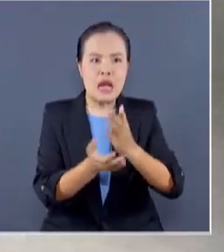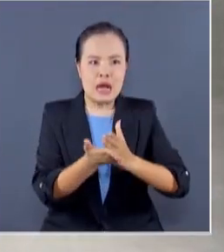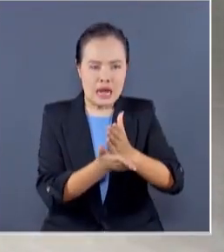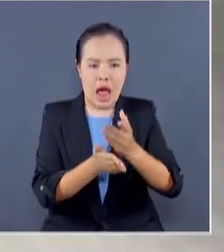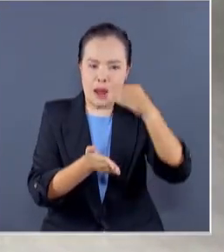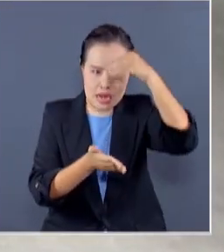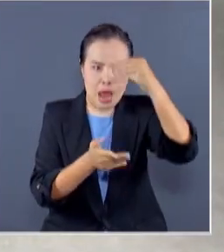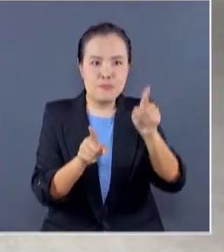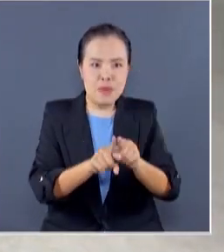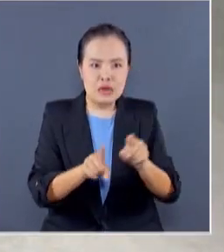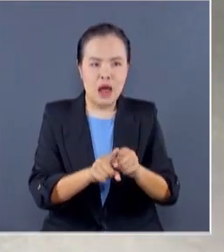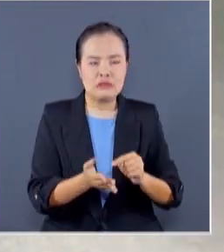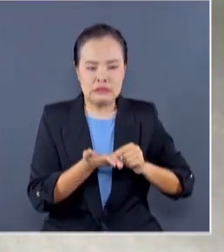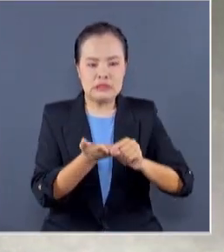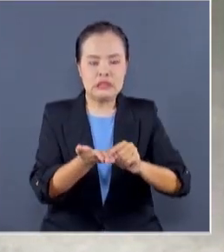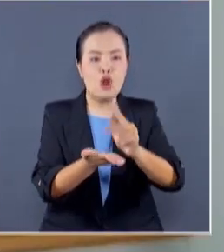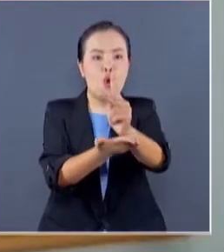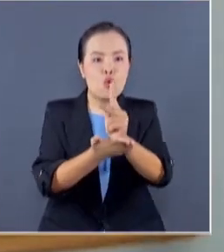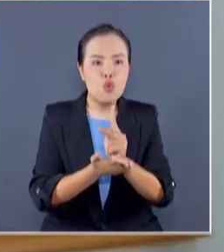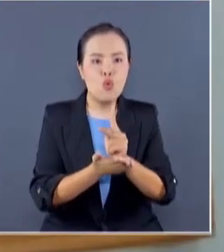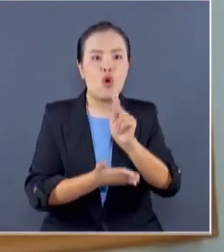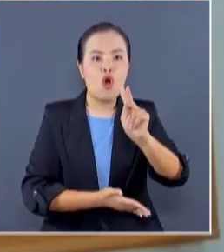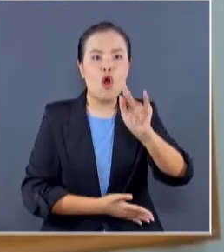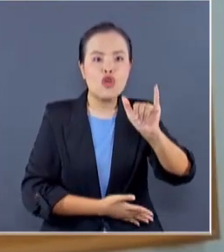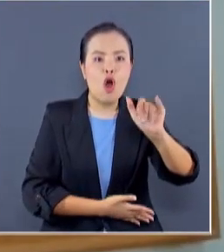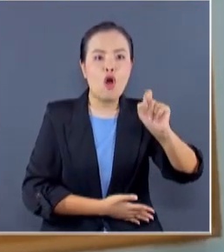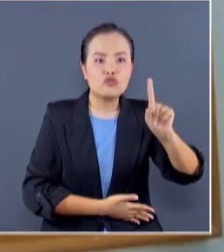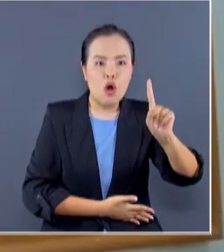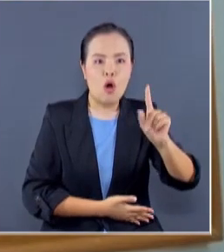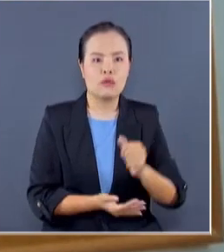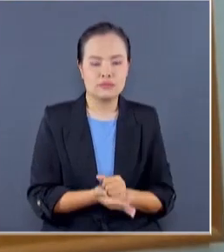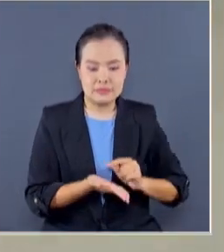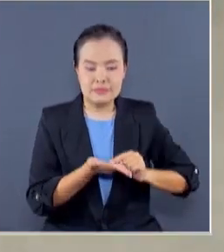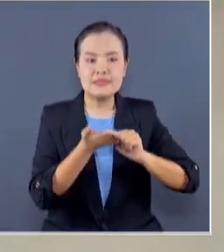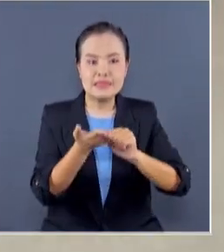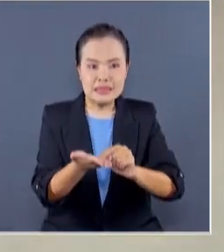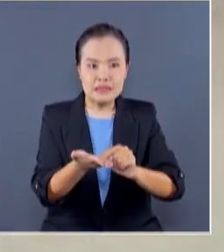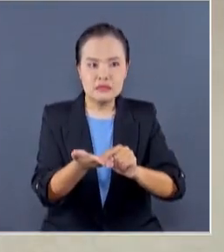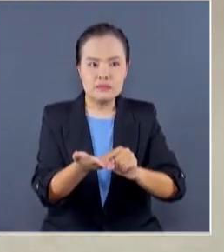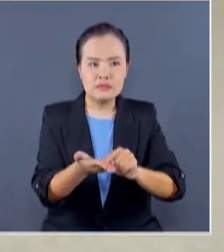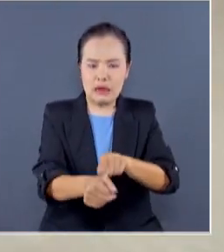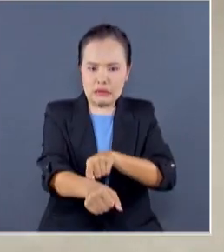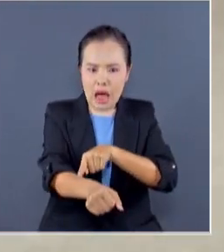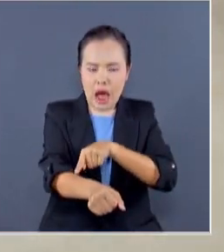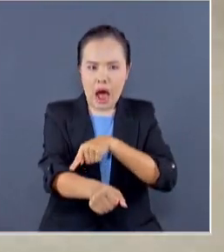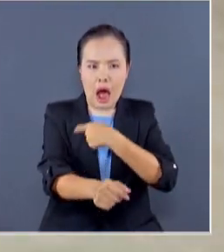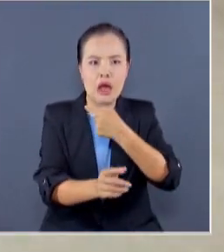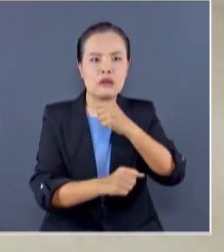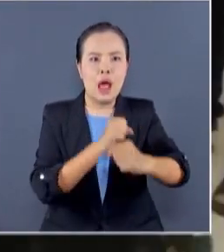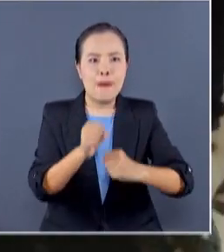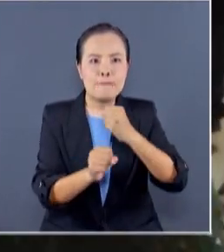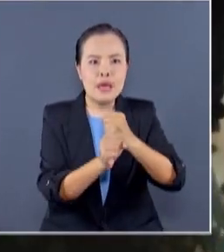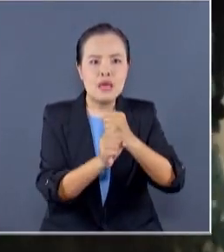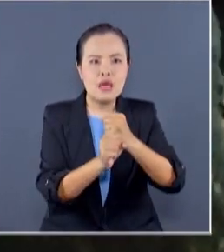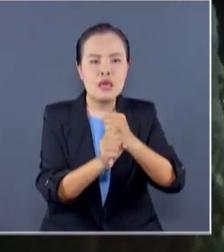มากเลยค่ะที่ยื่นเรื่องขอกู้กยศขอกู้ไปยื่นเรื่องไปเนี่ยนานกว่าครึ่งปีแล้วนะแต่